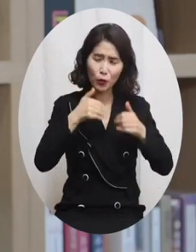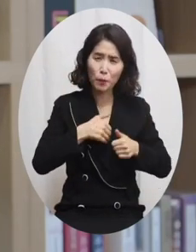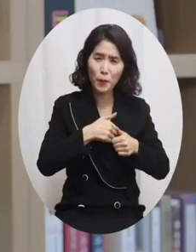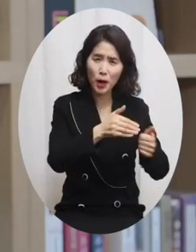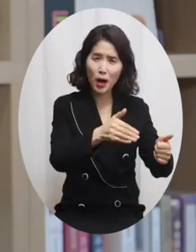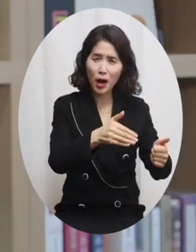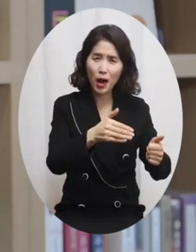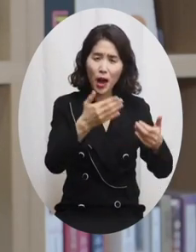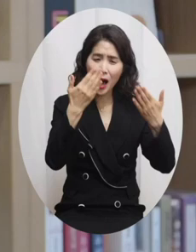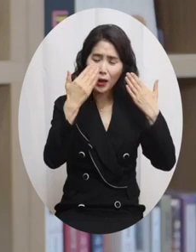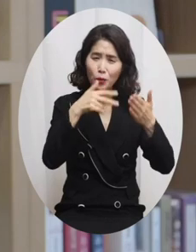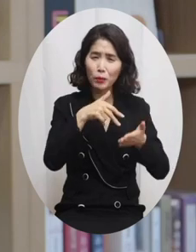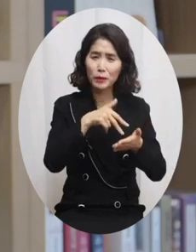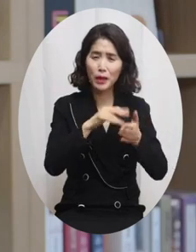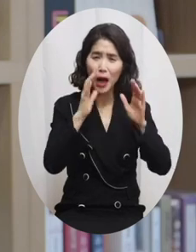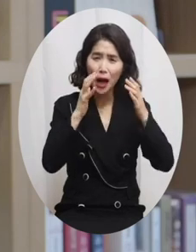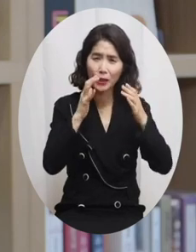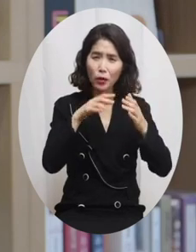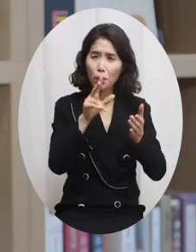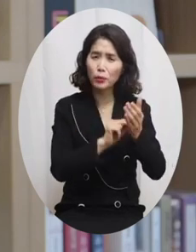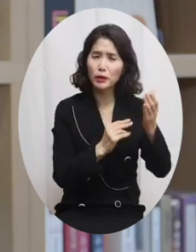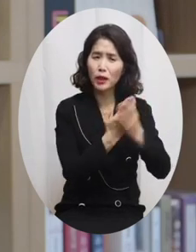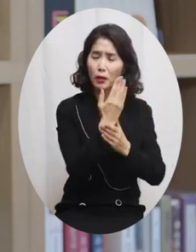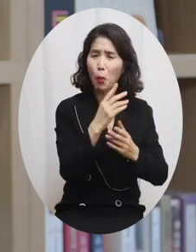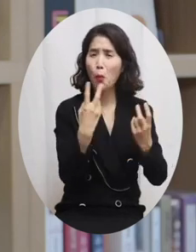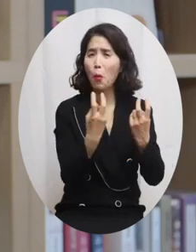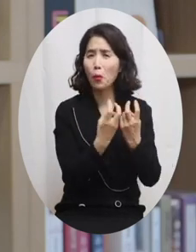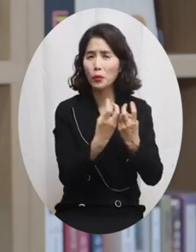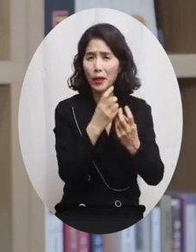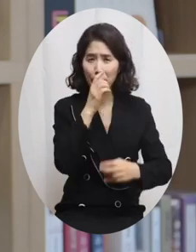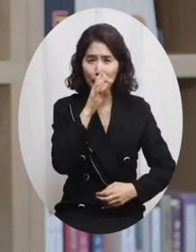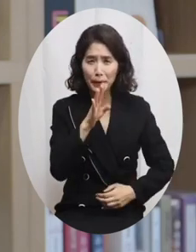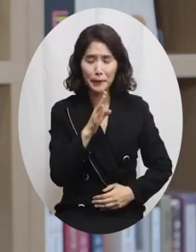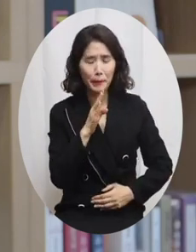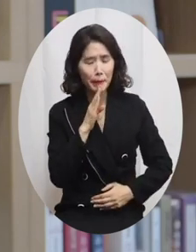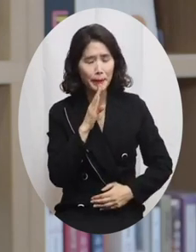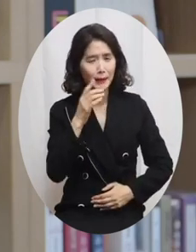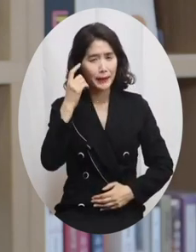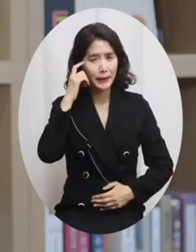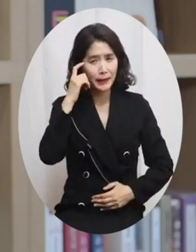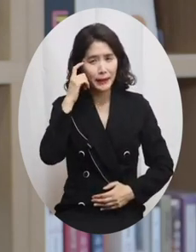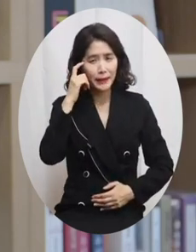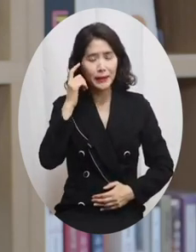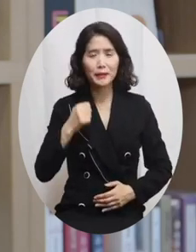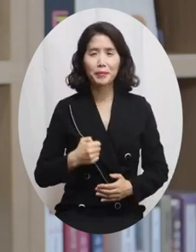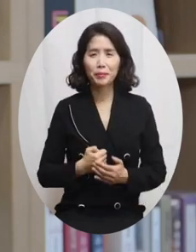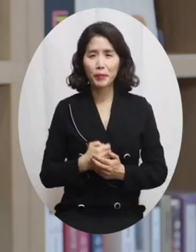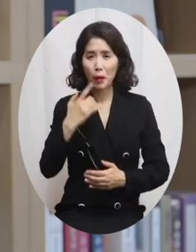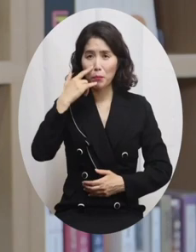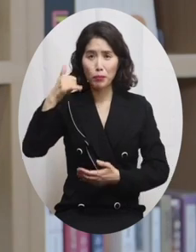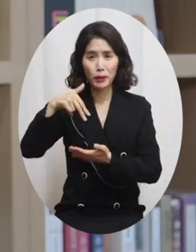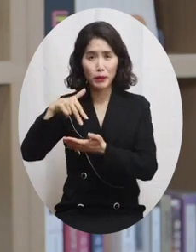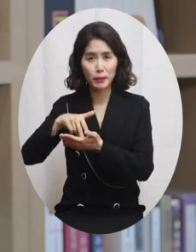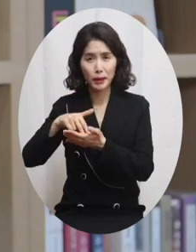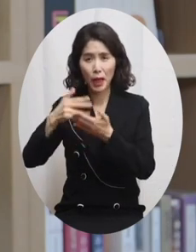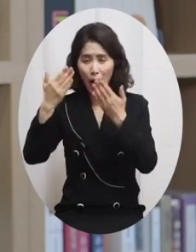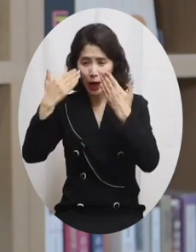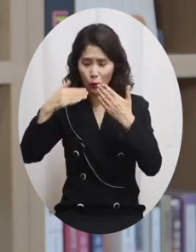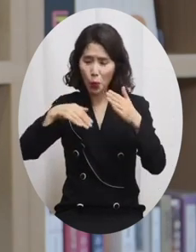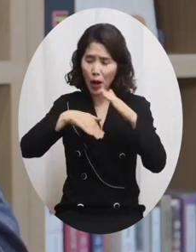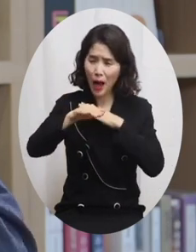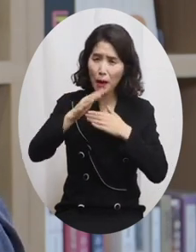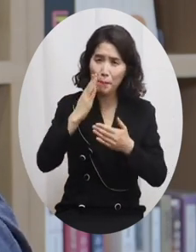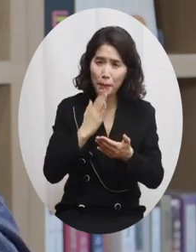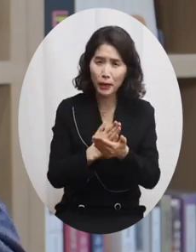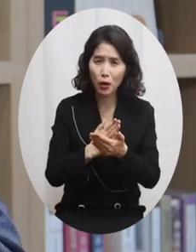정말 학교에서 아이들에게 문제가 생기면 안 되는데 네. 그래서 참 어떻게 부모님들이 학교를 이제 가야 되냐